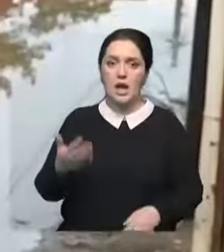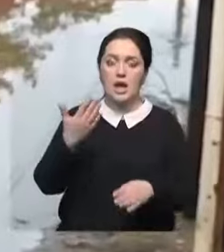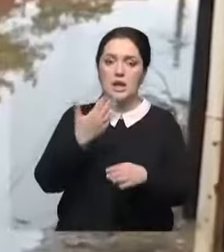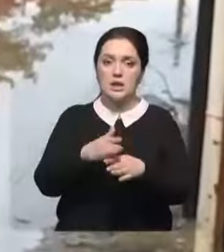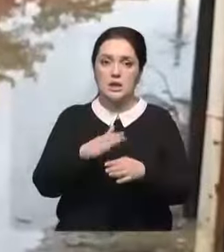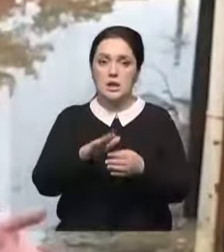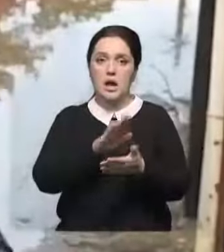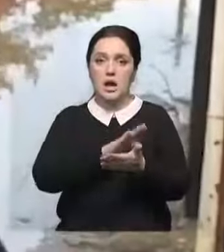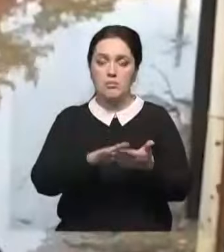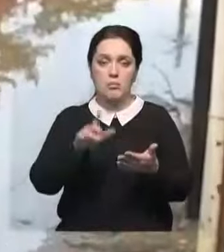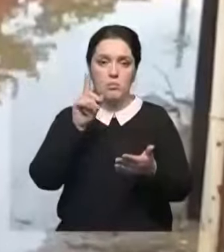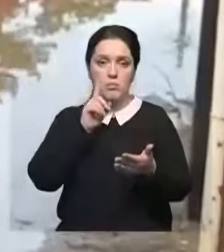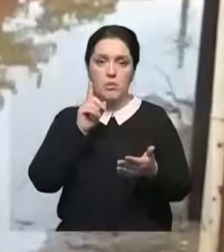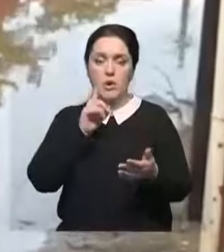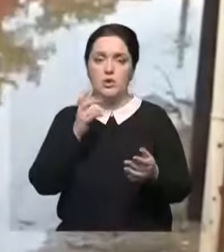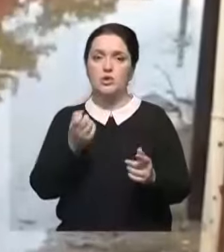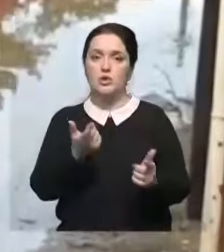еще не дошла вот